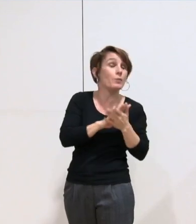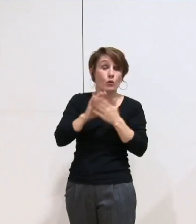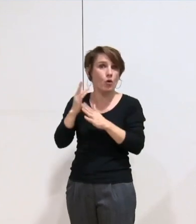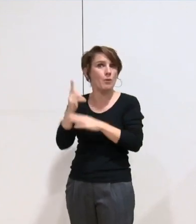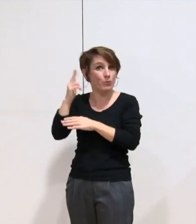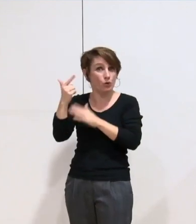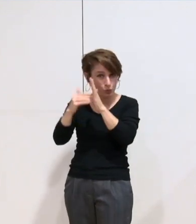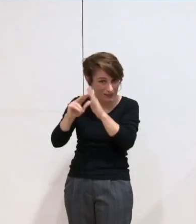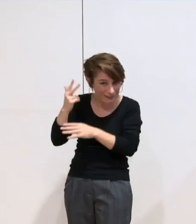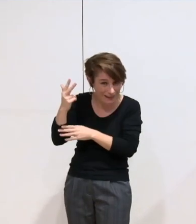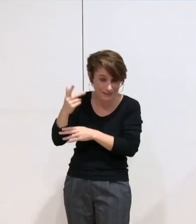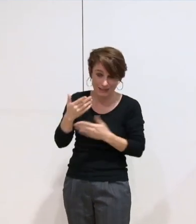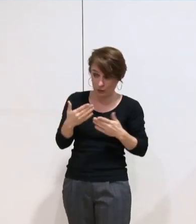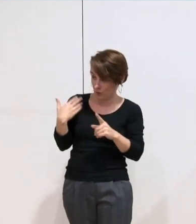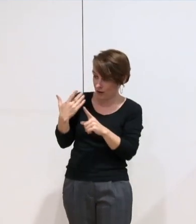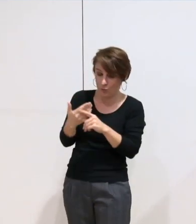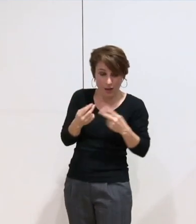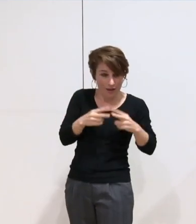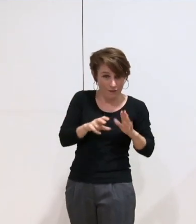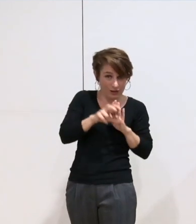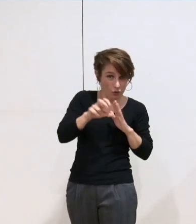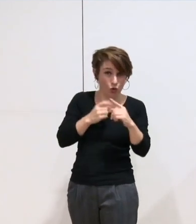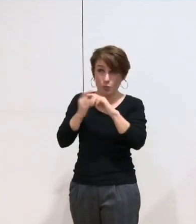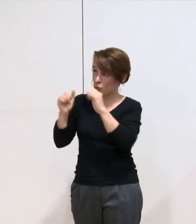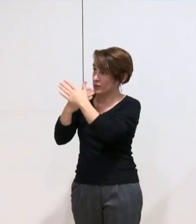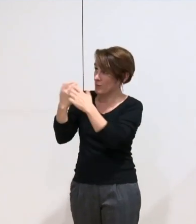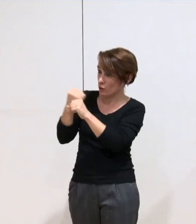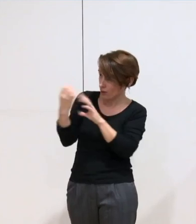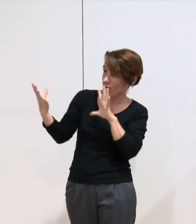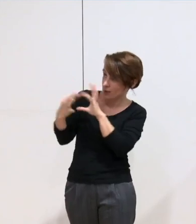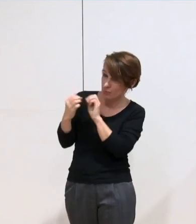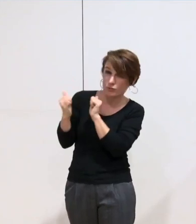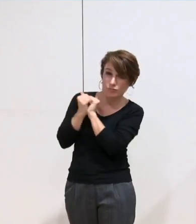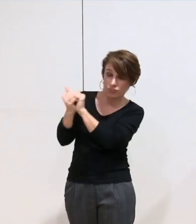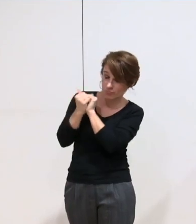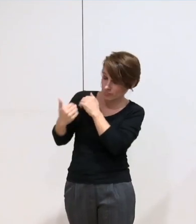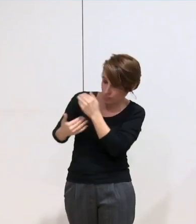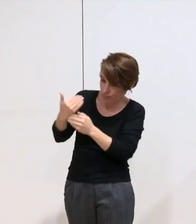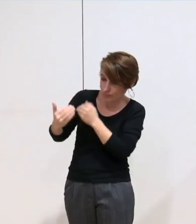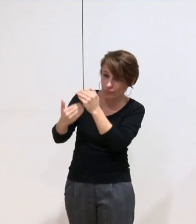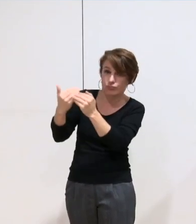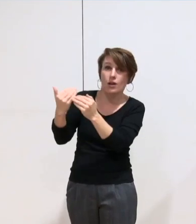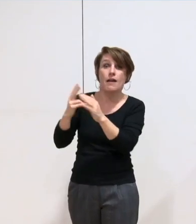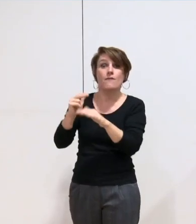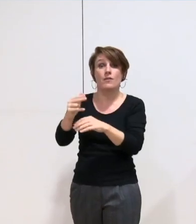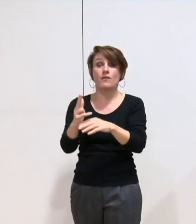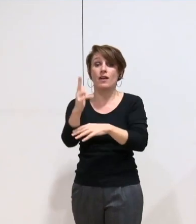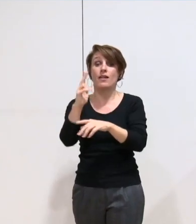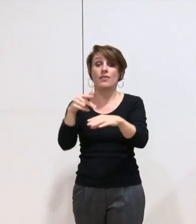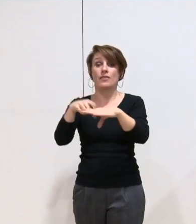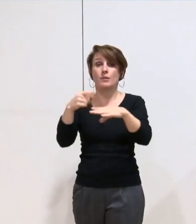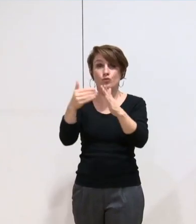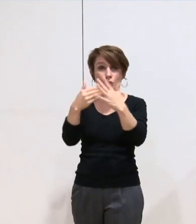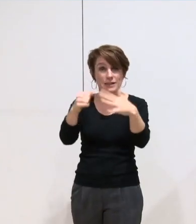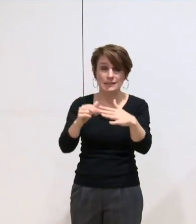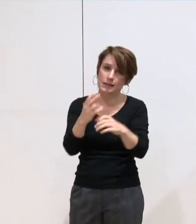va arriver au courant à début 2016 à un schéma directeur du tourisme qui